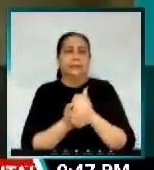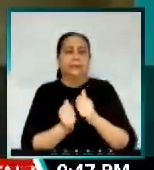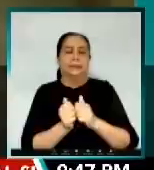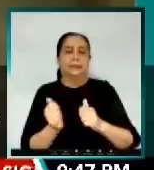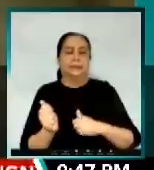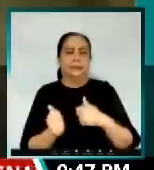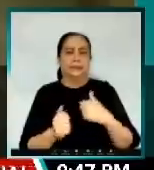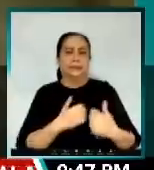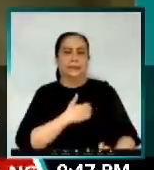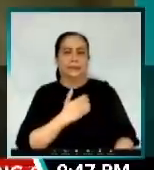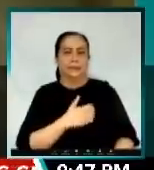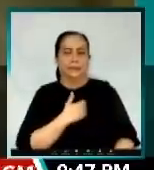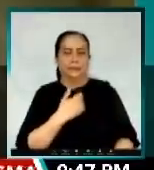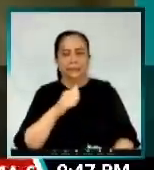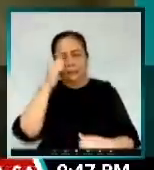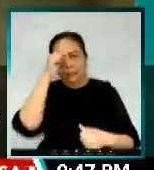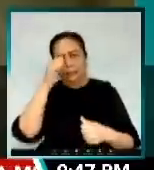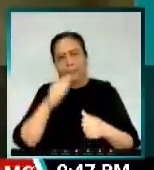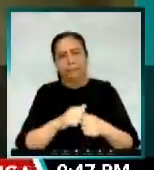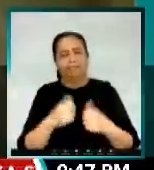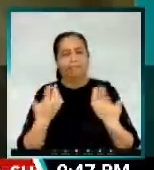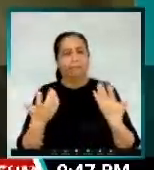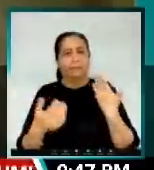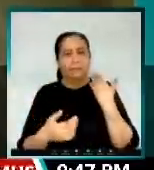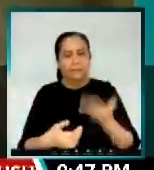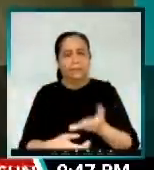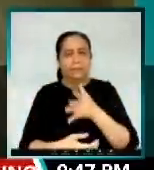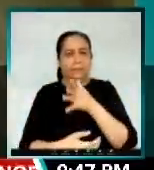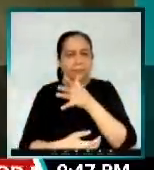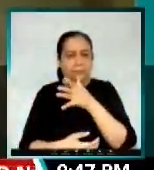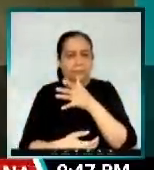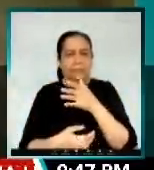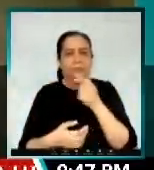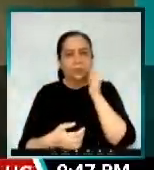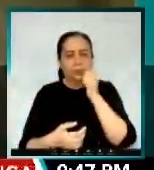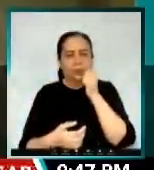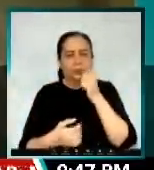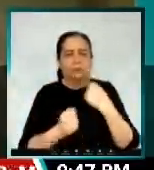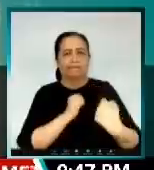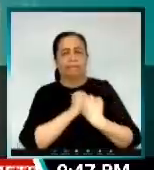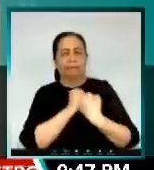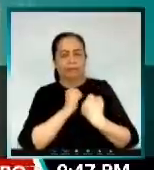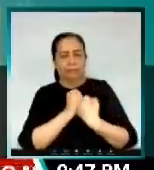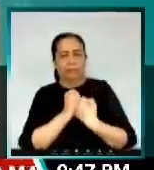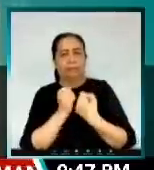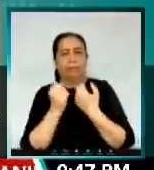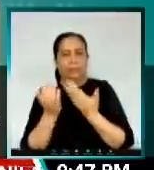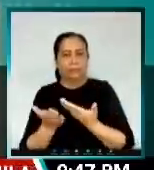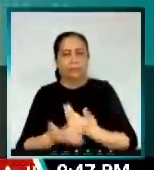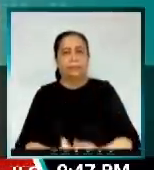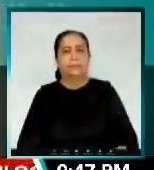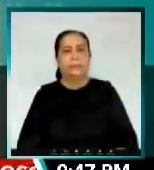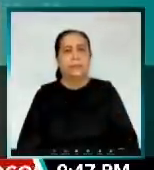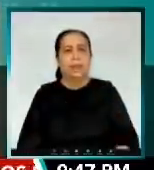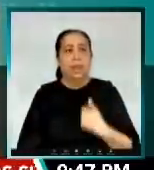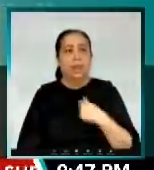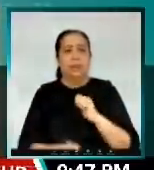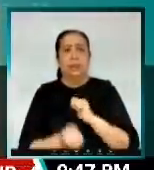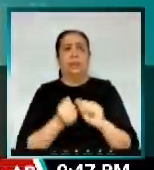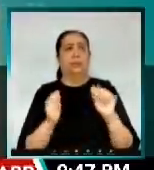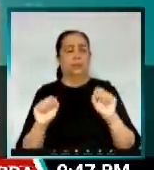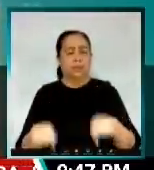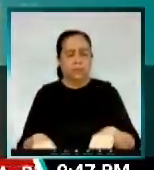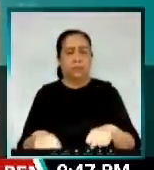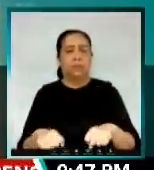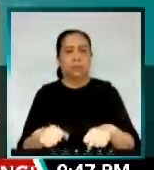kapag naiisip niyang wala na ang kanyang ina na laging nakasuporta sa kanya. I can get through this because pinalaman